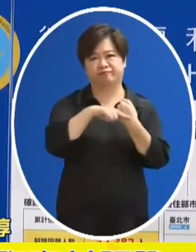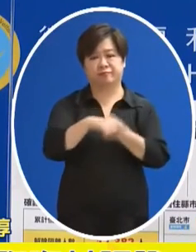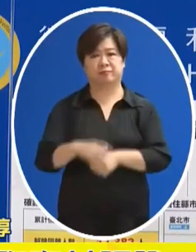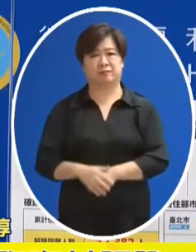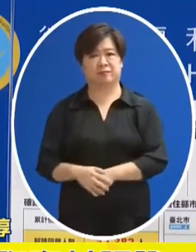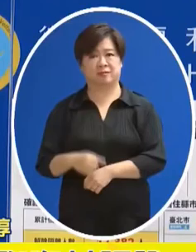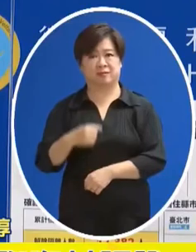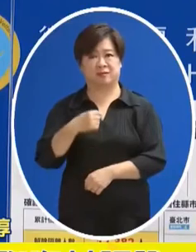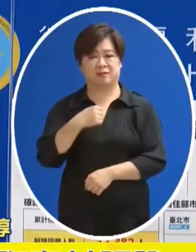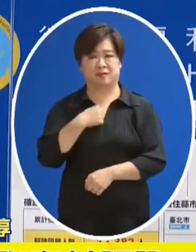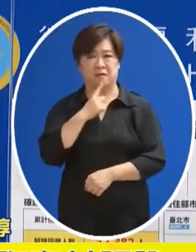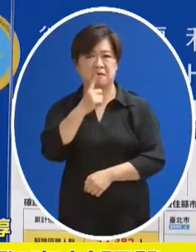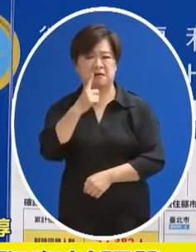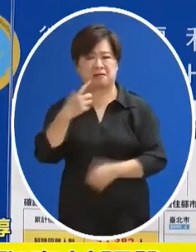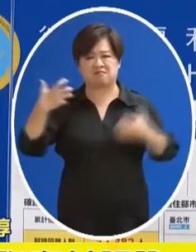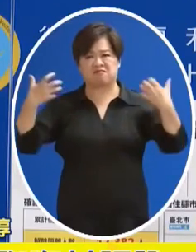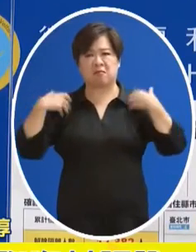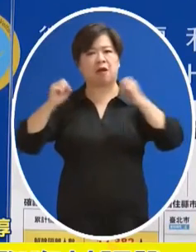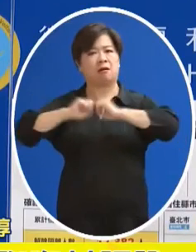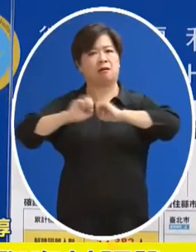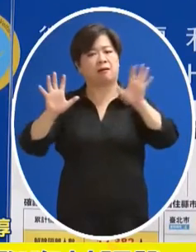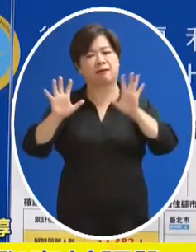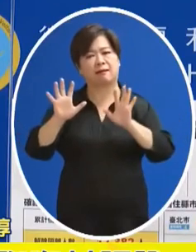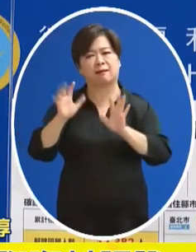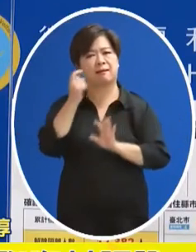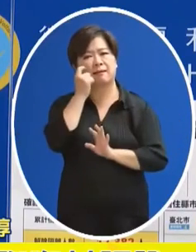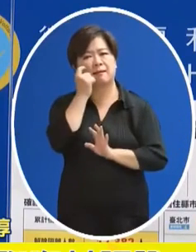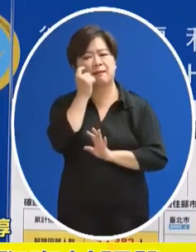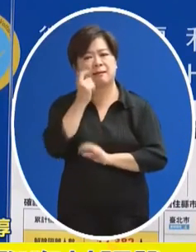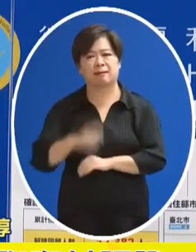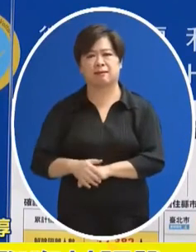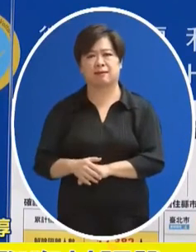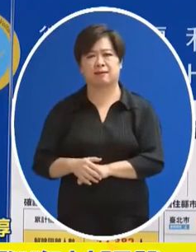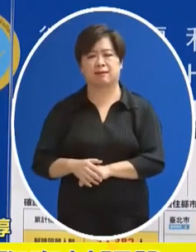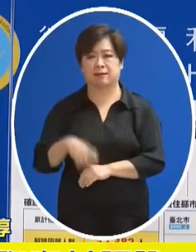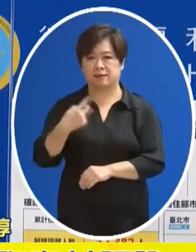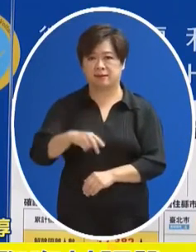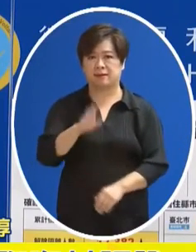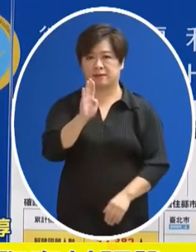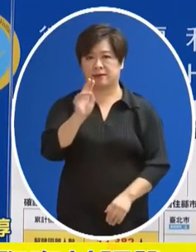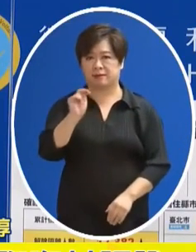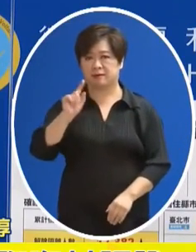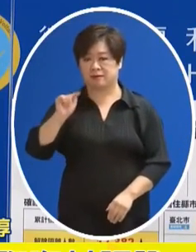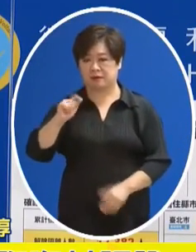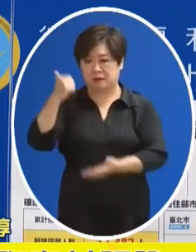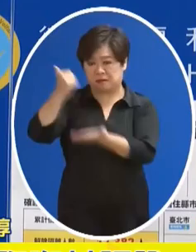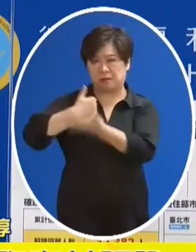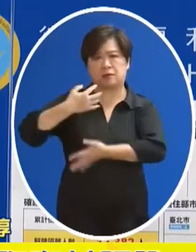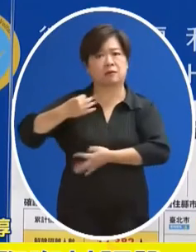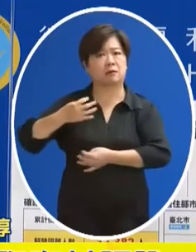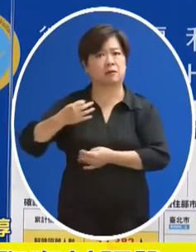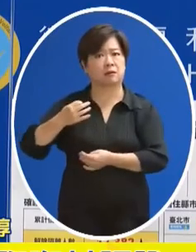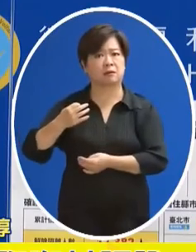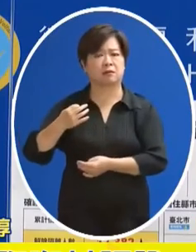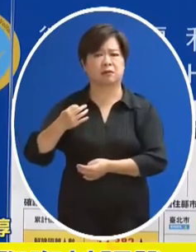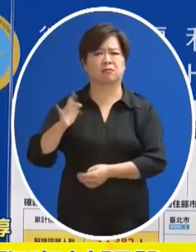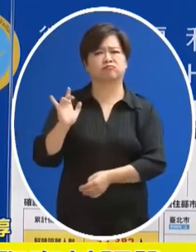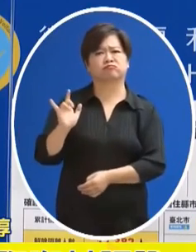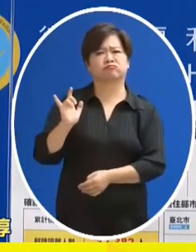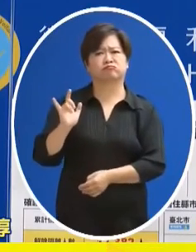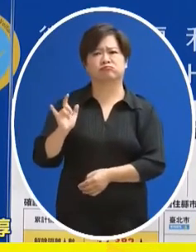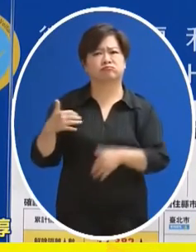办法在这边先跟大家做说明。那第二个当然 BNT 什么时候会进到国内来，这个当然也是另外